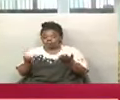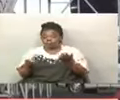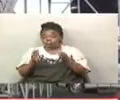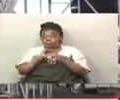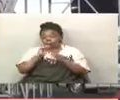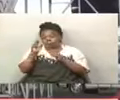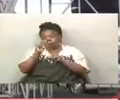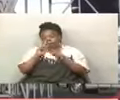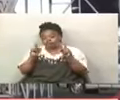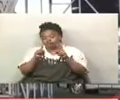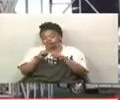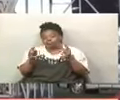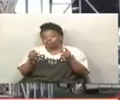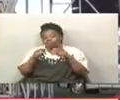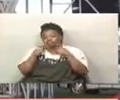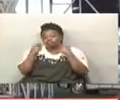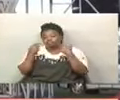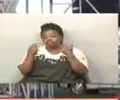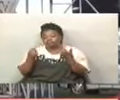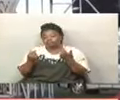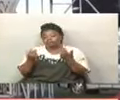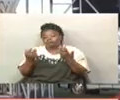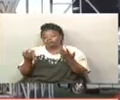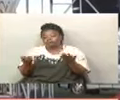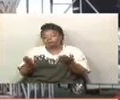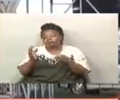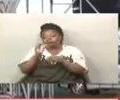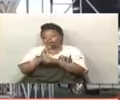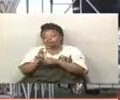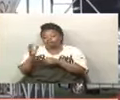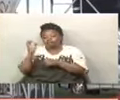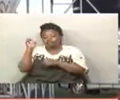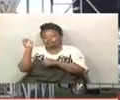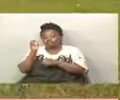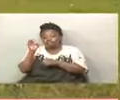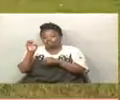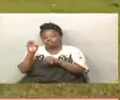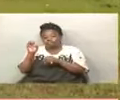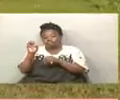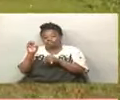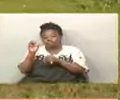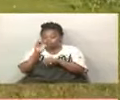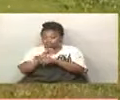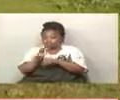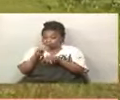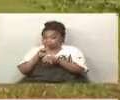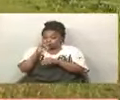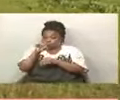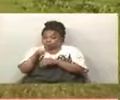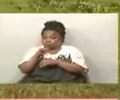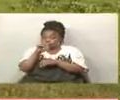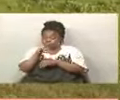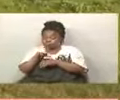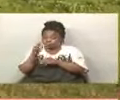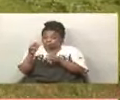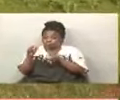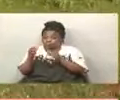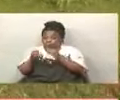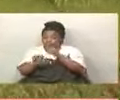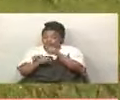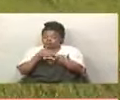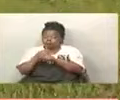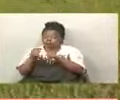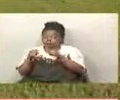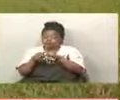baife. N'omusumba Zakariya Serada ow'ekkanisa ya Evangel Church mu Jinja agamba nti omwaka bakuguyingirira ku kibangirizi